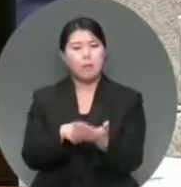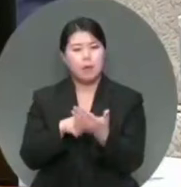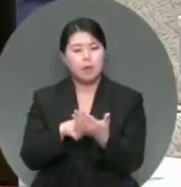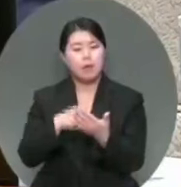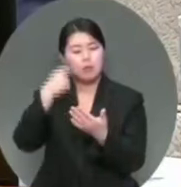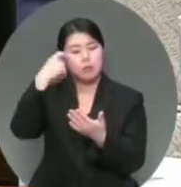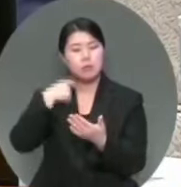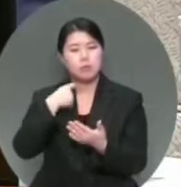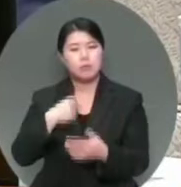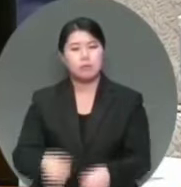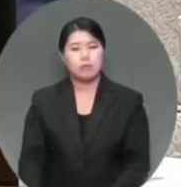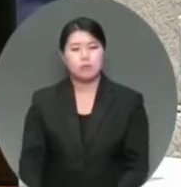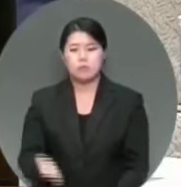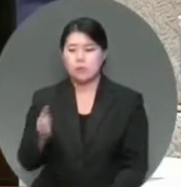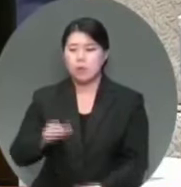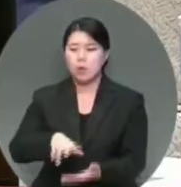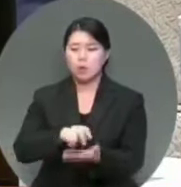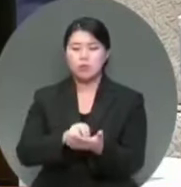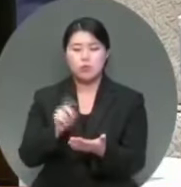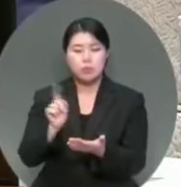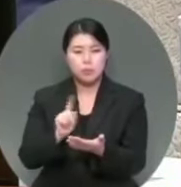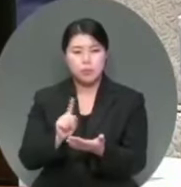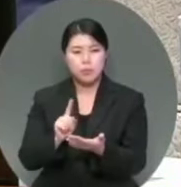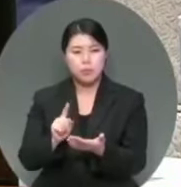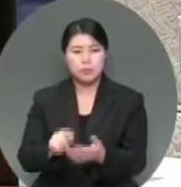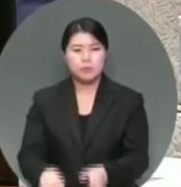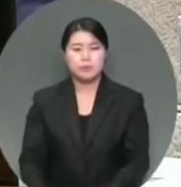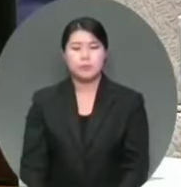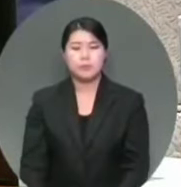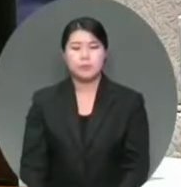생각이 듭니다. 근데 이거의 문제점은 다음 자료 화면 보실까요?